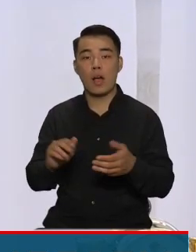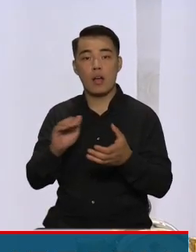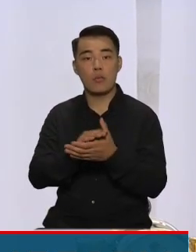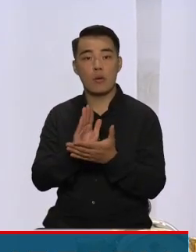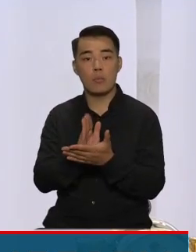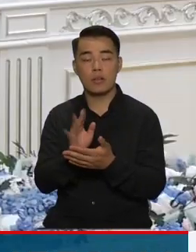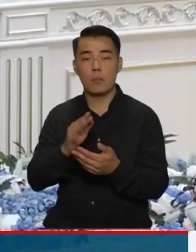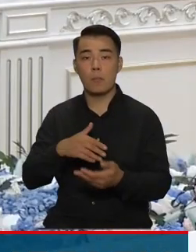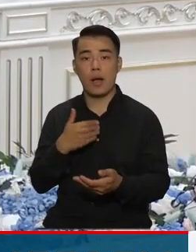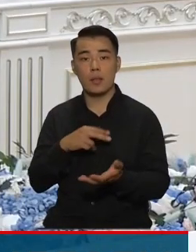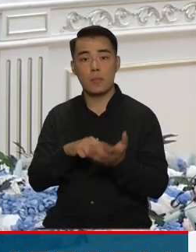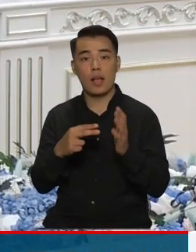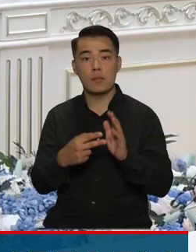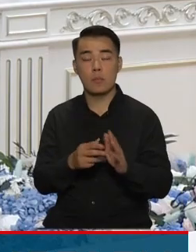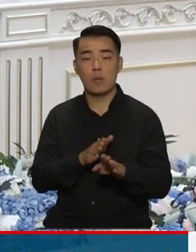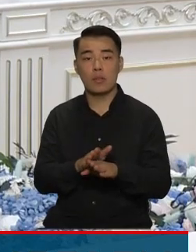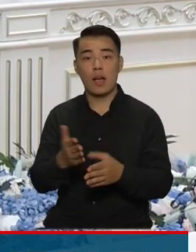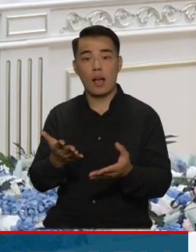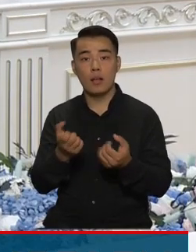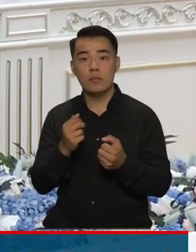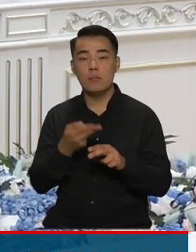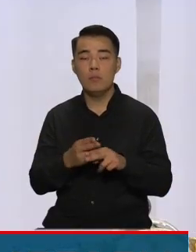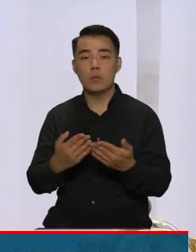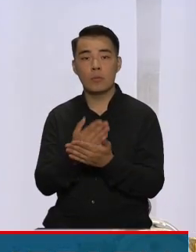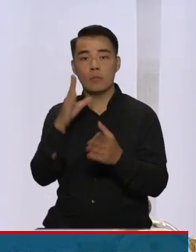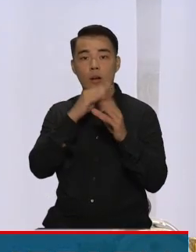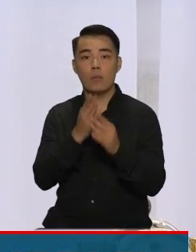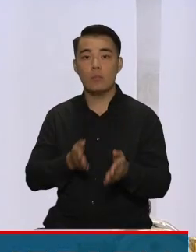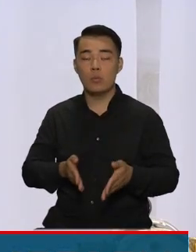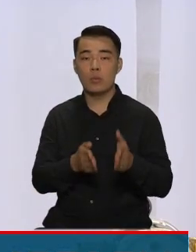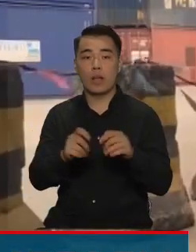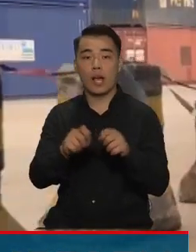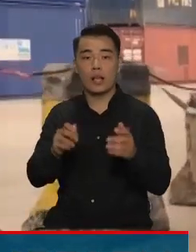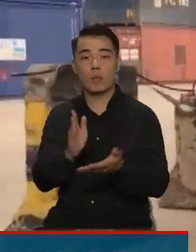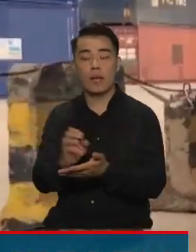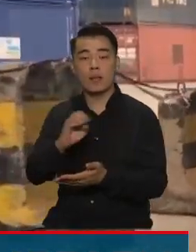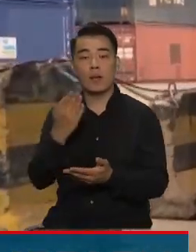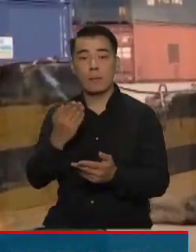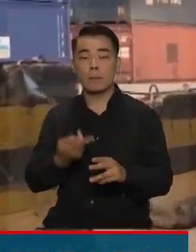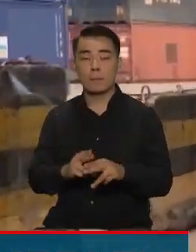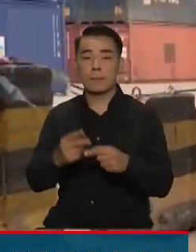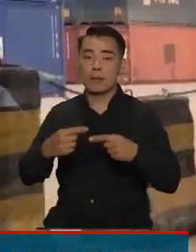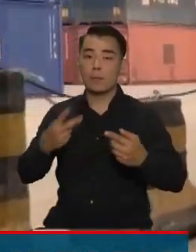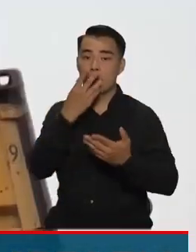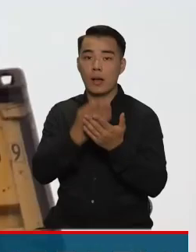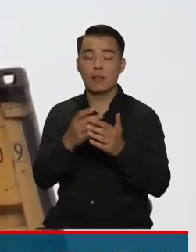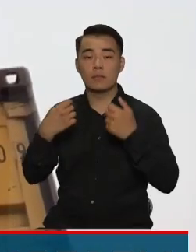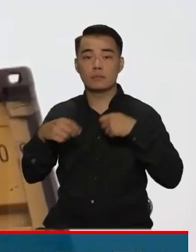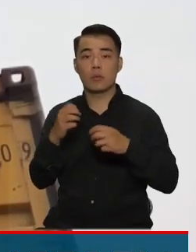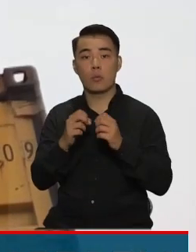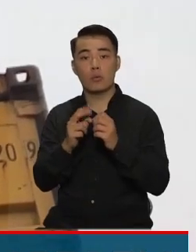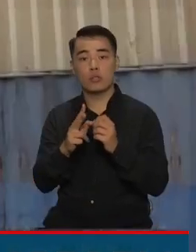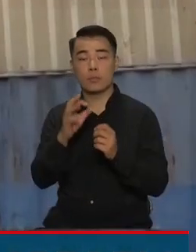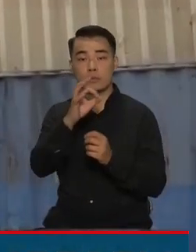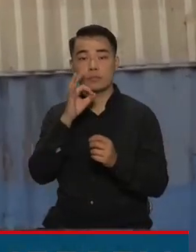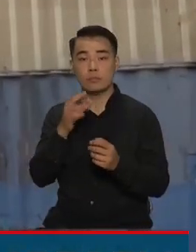Сондай-ақ өзара тиімді жобаларды іске асыру үшін жаңа мүмкіндіктерге жол ашылады. Еуразиялық одаққа мүше елдердің сыртқы саудасы биыл 13%